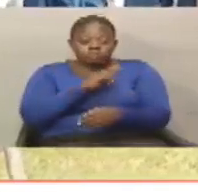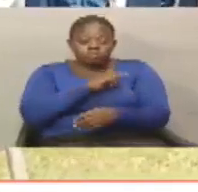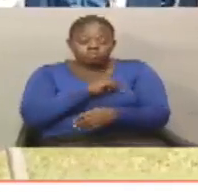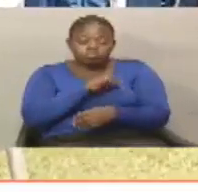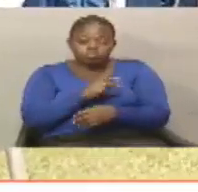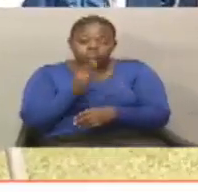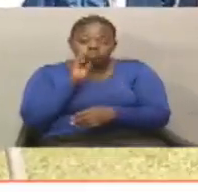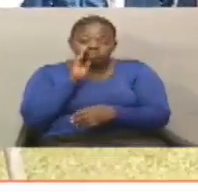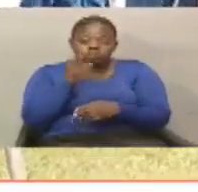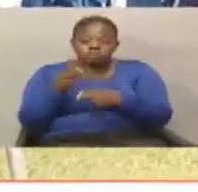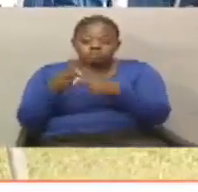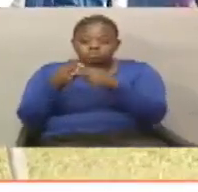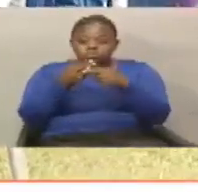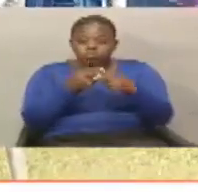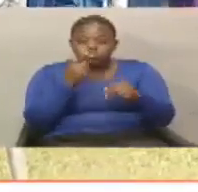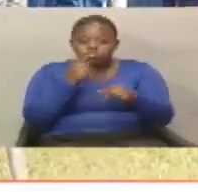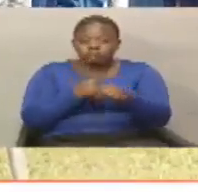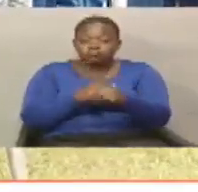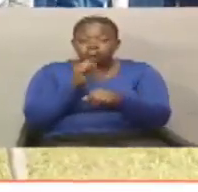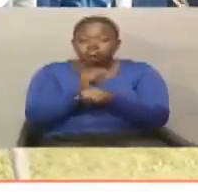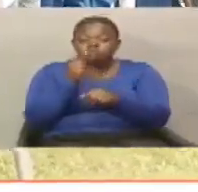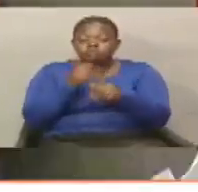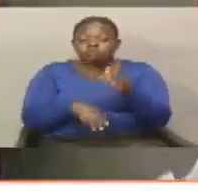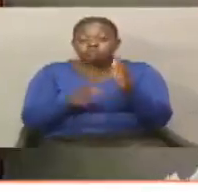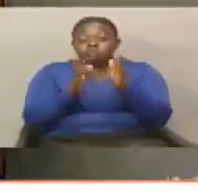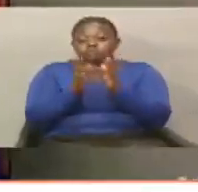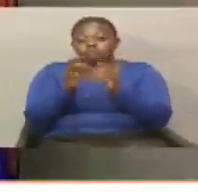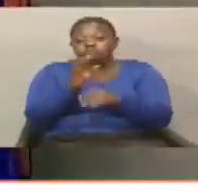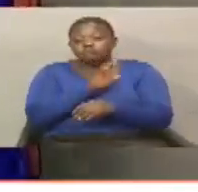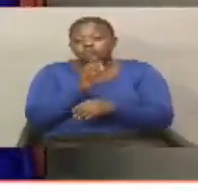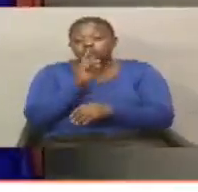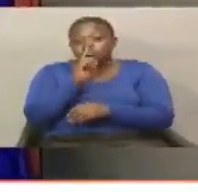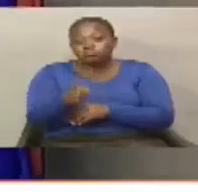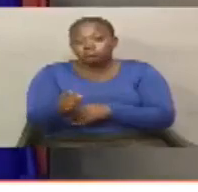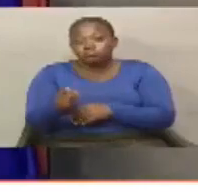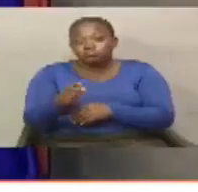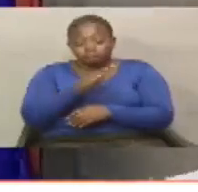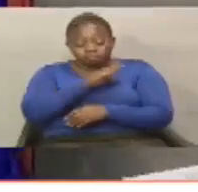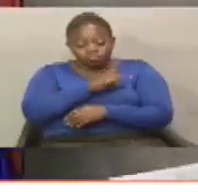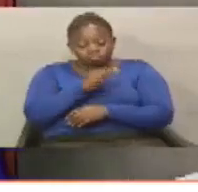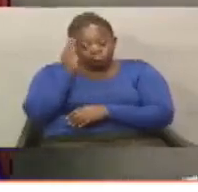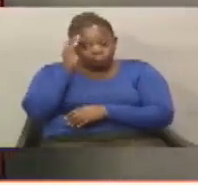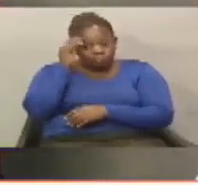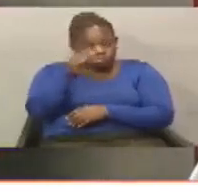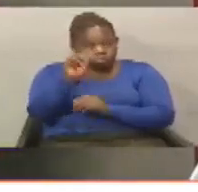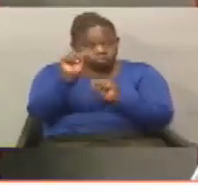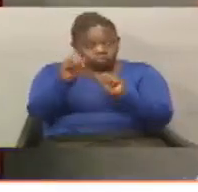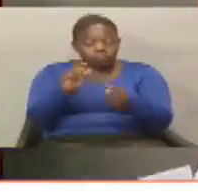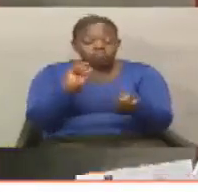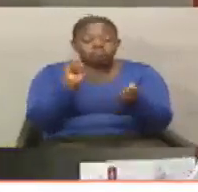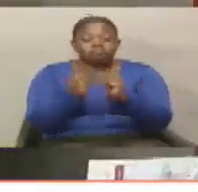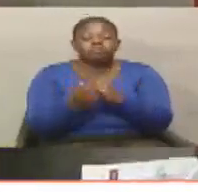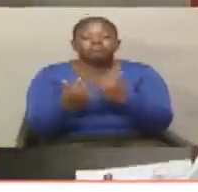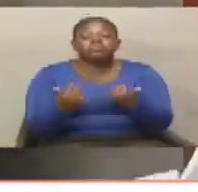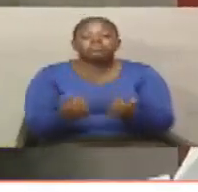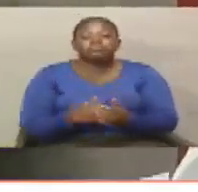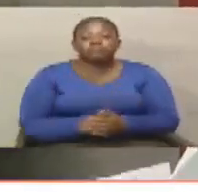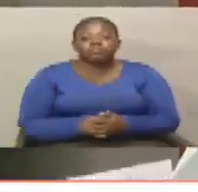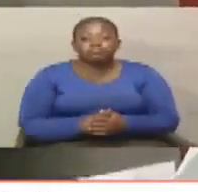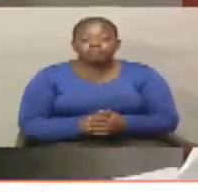okubeera abeegendereza nga bakola ebyo Kristo by'alagira. Ebyakusobako obimanyi, osobola okubitereeza kati.